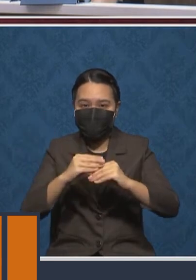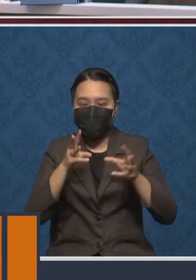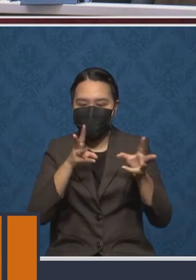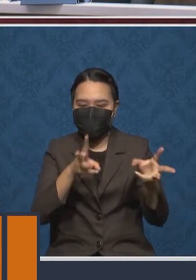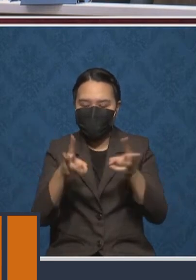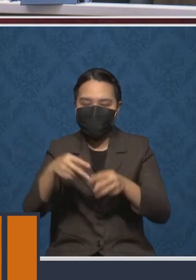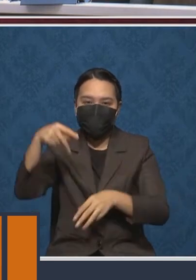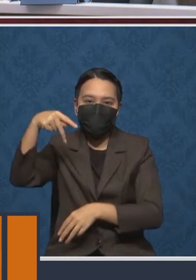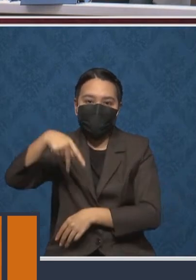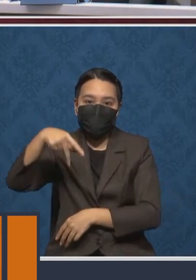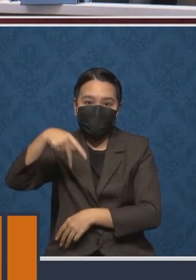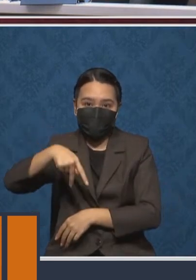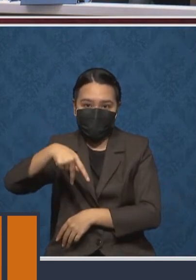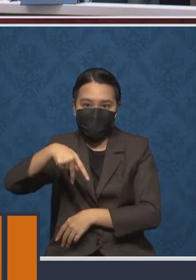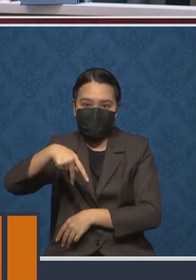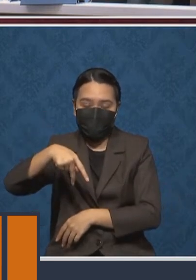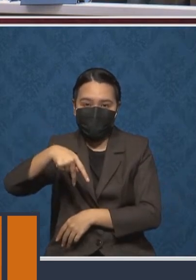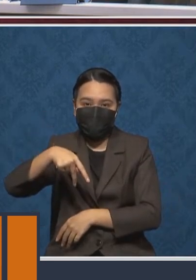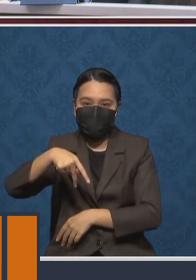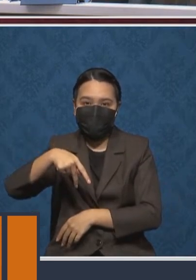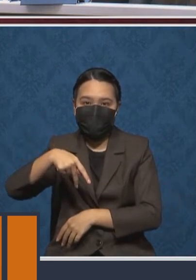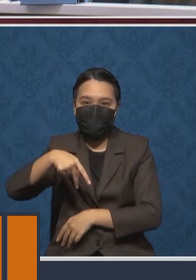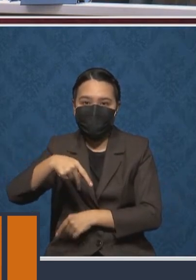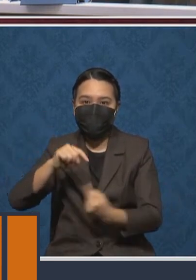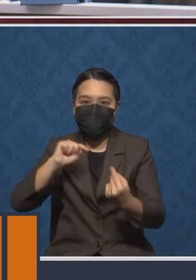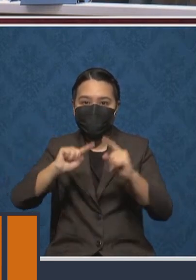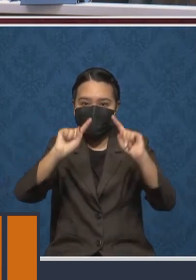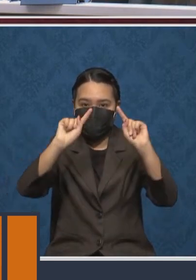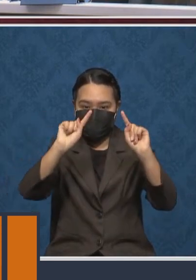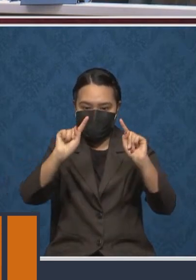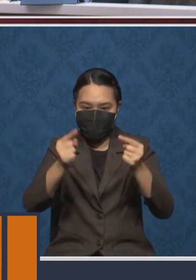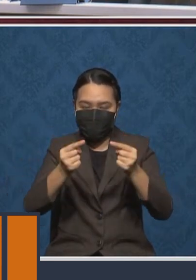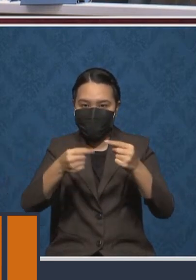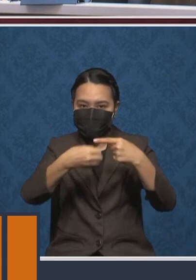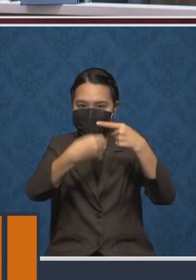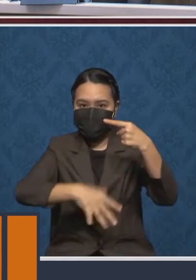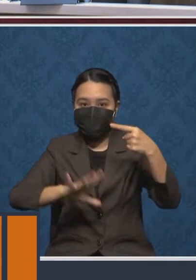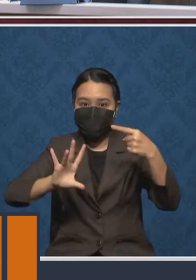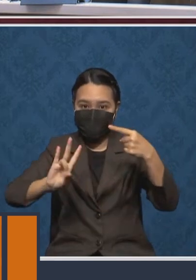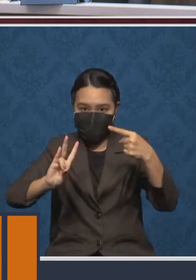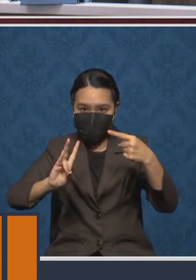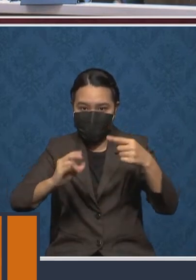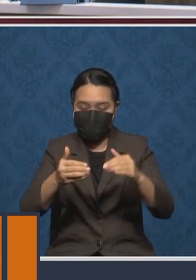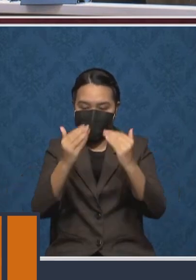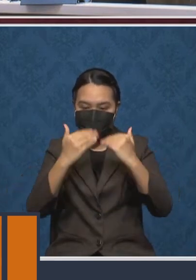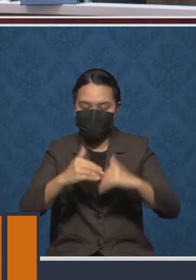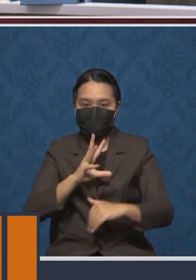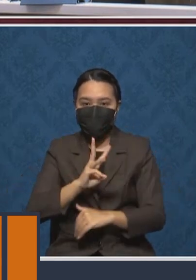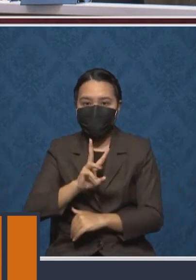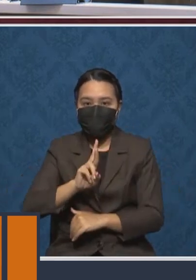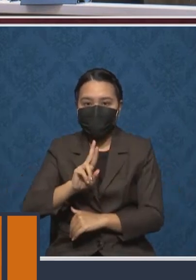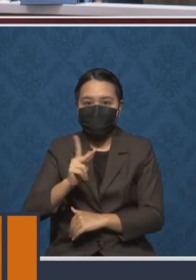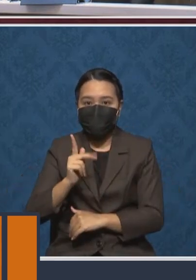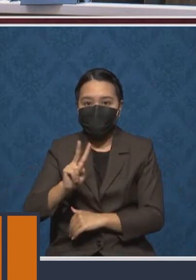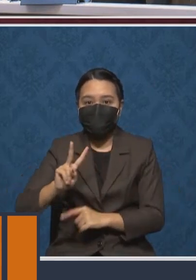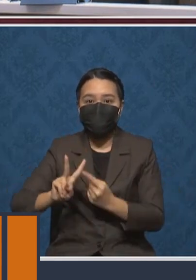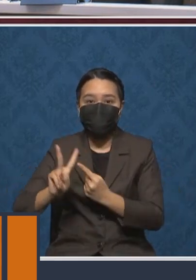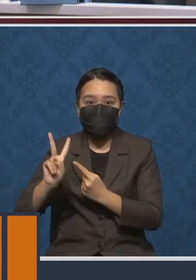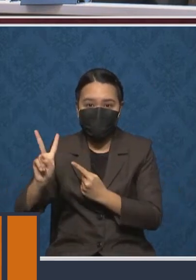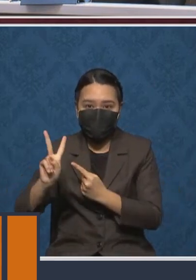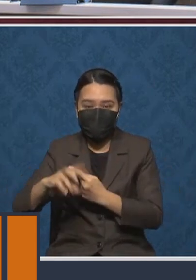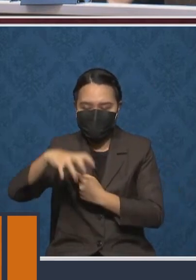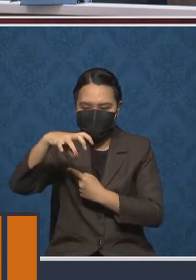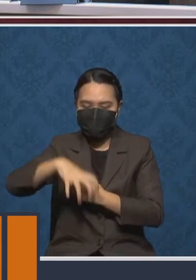พิเศษนะซึ่งอยู่ใน7วงเล็บนะครับแล้วก็ในวรรค2ก็เน้นเรื่องของการให้หน่วยงานที่รับผิดช